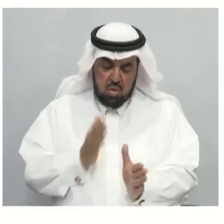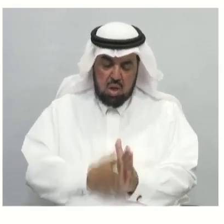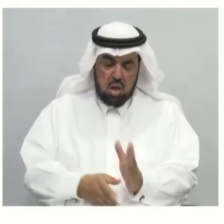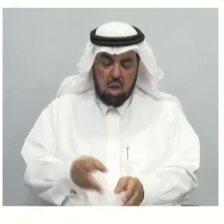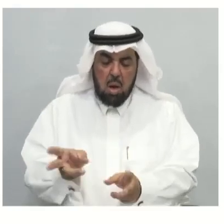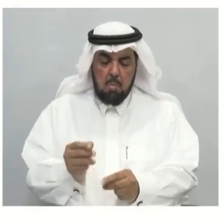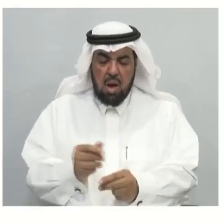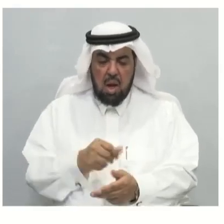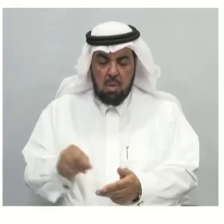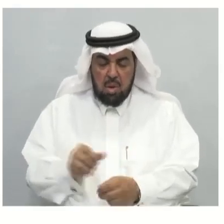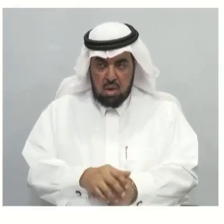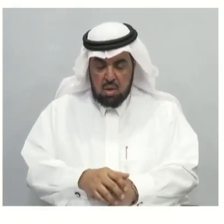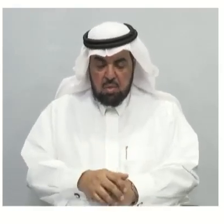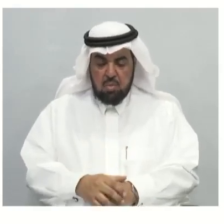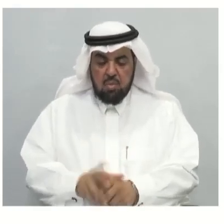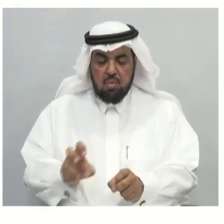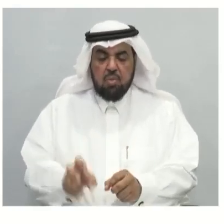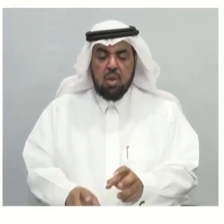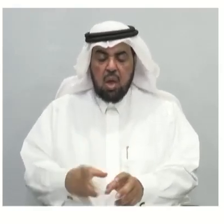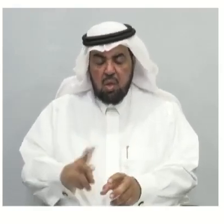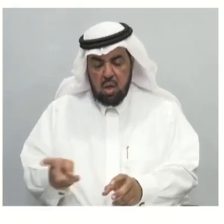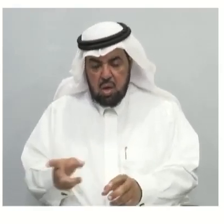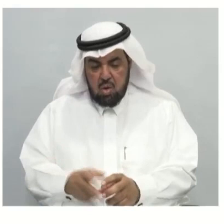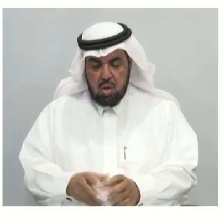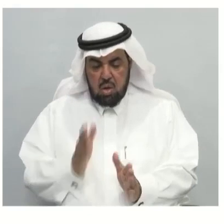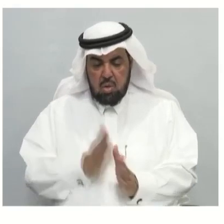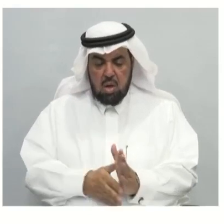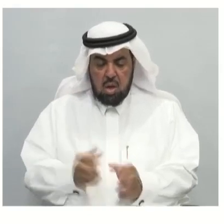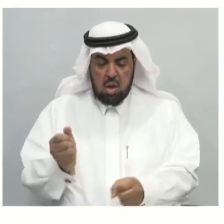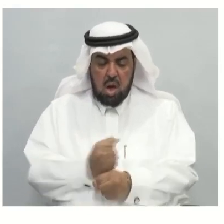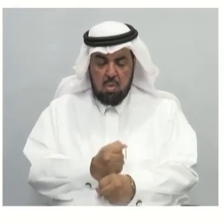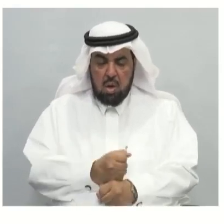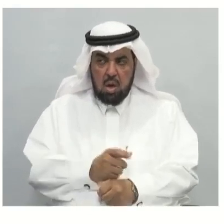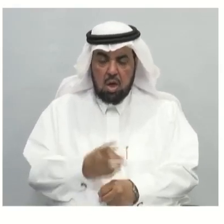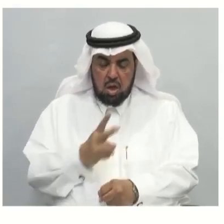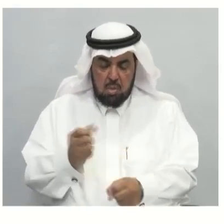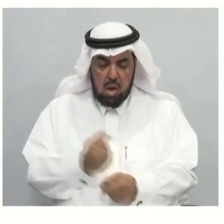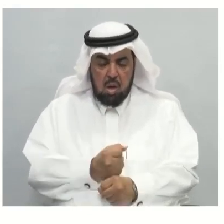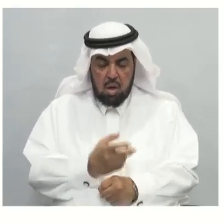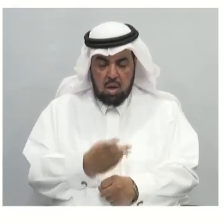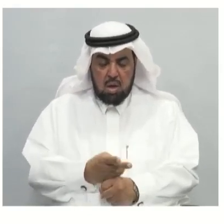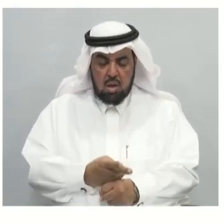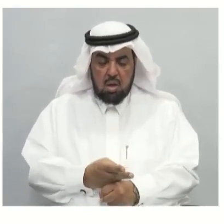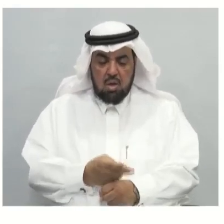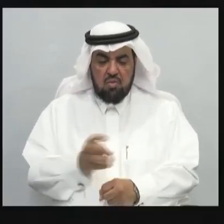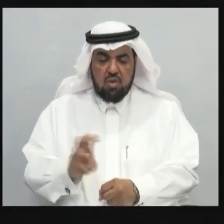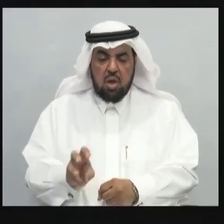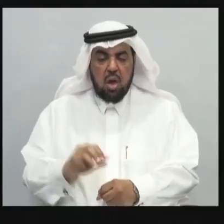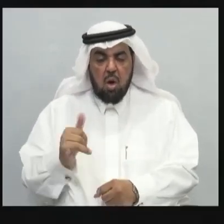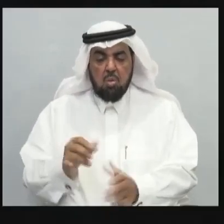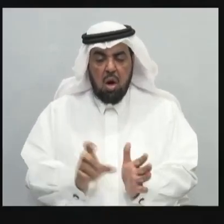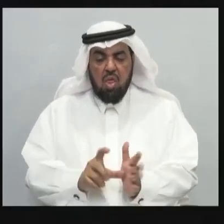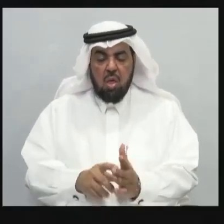الماليه اكدنا عزيزي الطالب على ان هذه هي انواع مستندات الاعمال التي ستعمل عليها سواء في شركه في